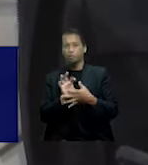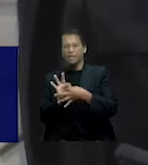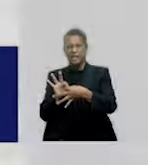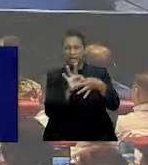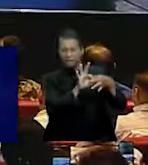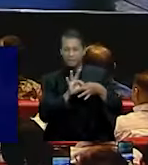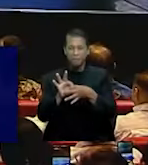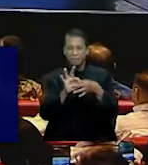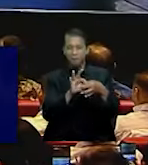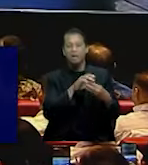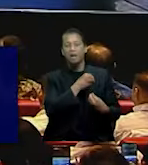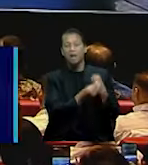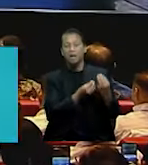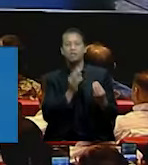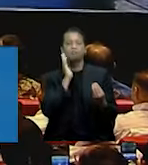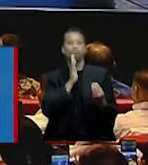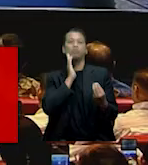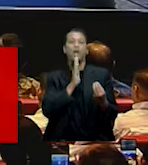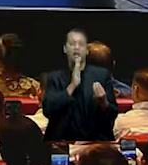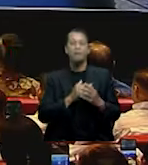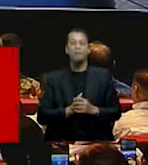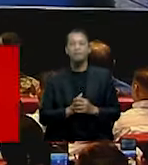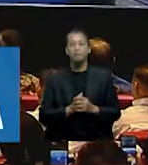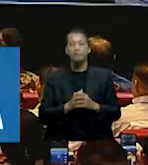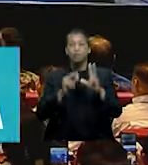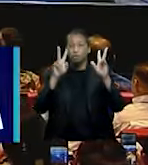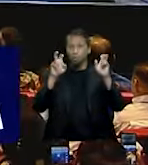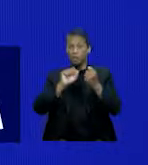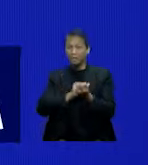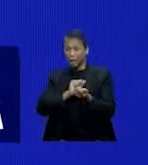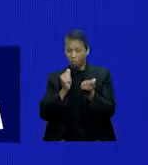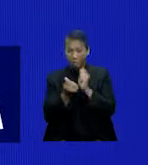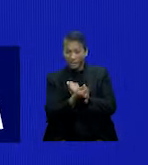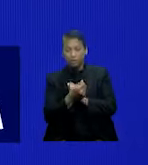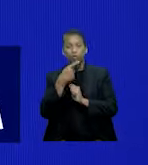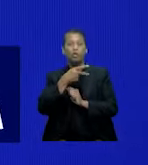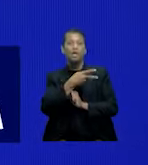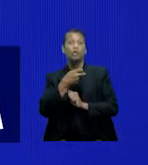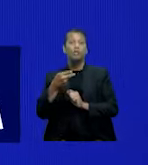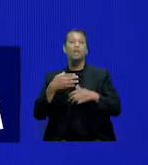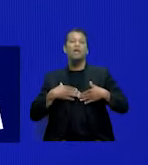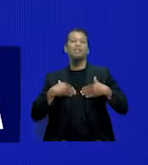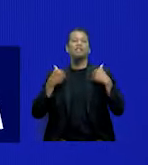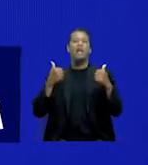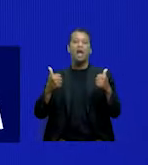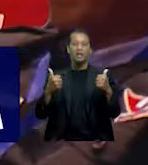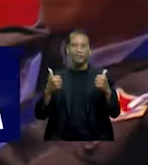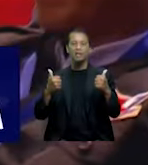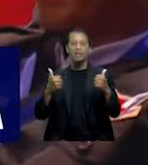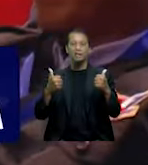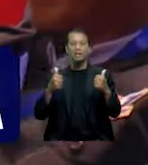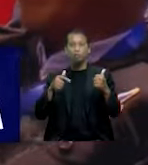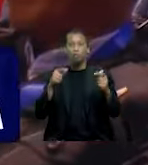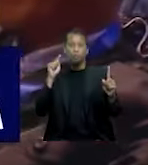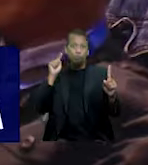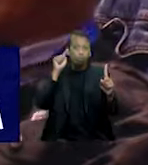dan masyarakat. Mengusung tema transformasi bangkit untuk Indonesia sejahtera, Mukernas bertujuan untuk menguatkan partai hingga ke akar